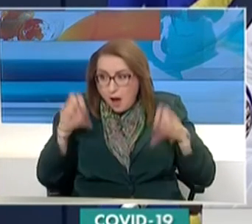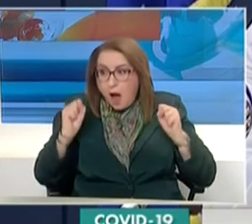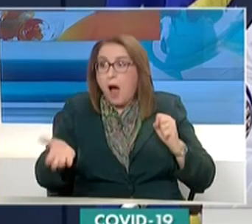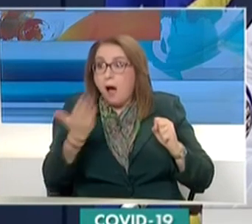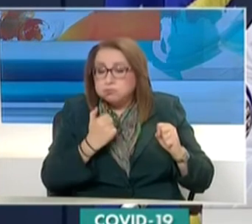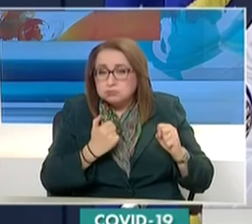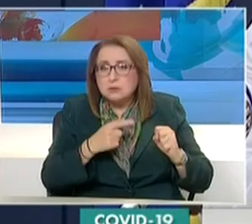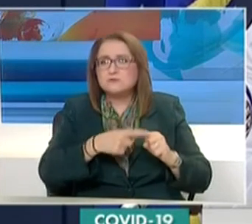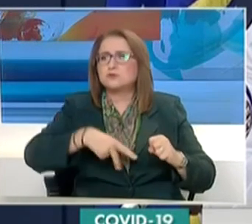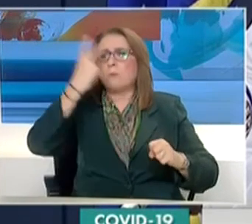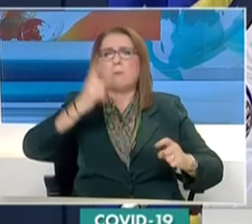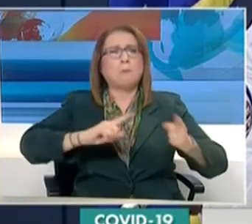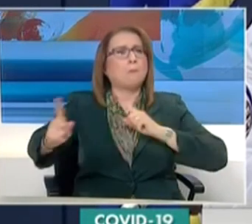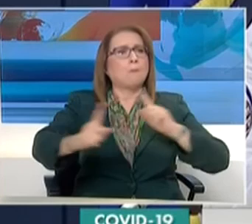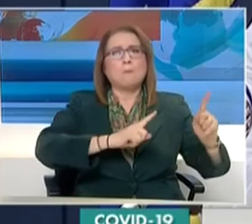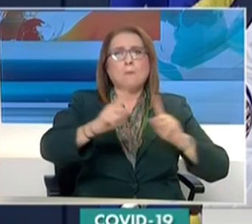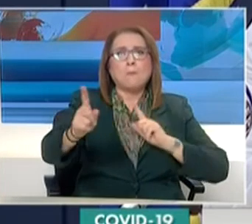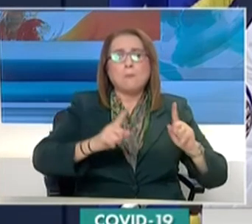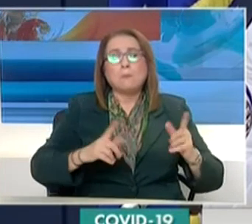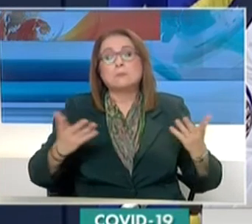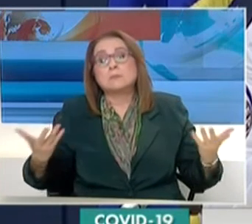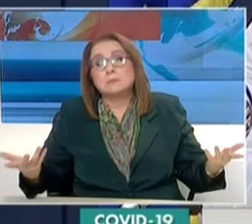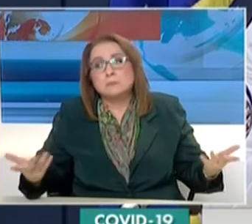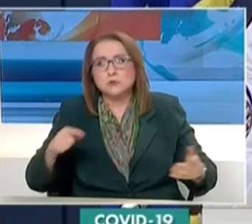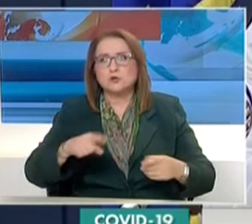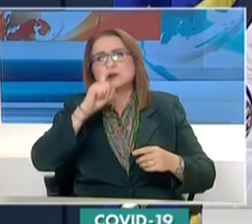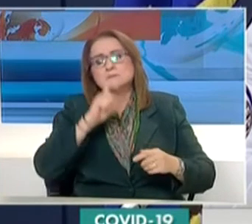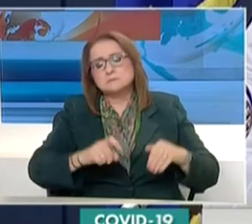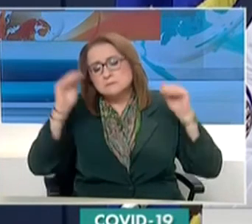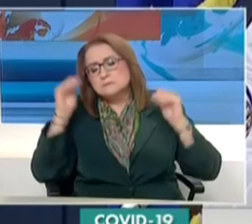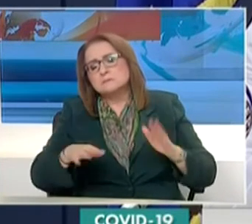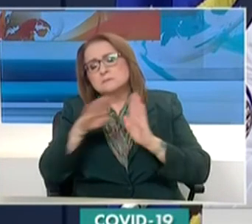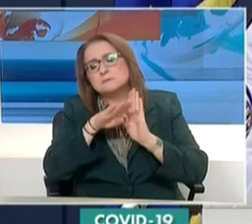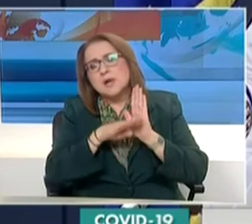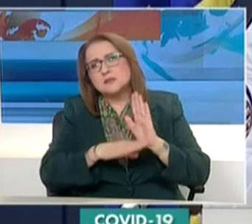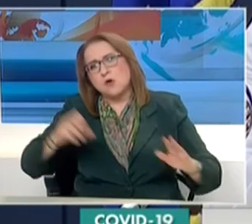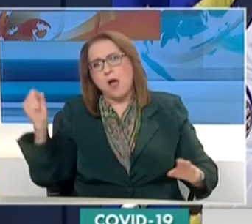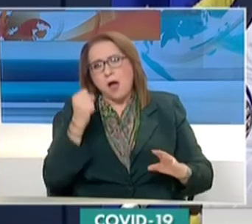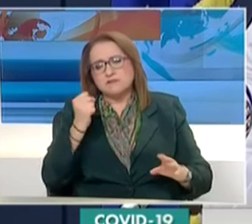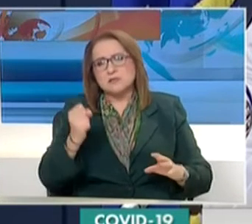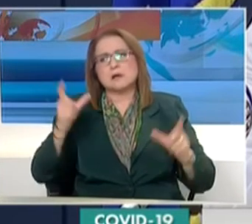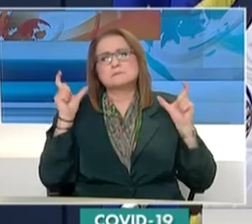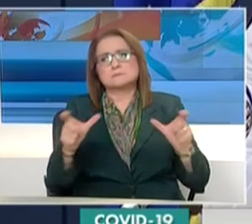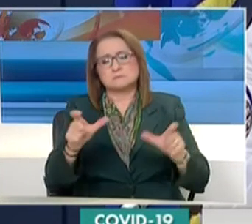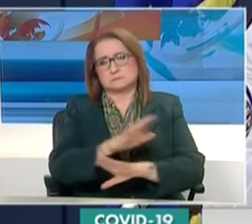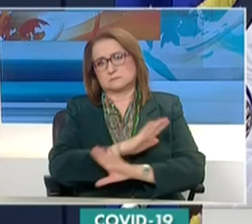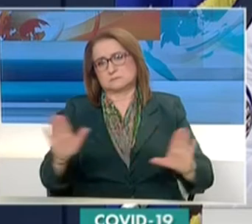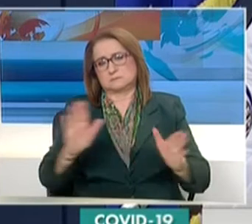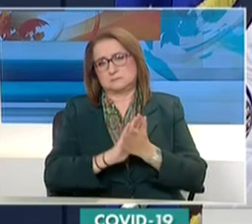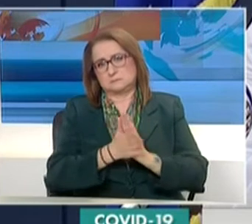ένα μέτρο το οποίο αν χρειαστεί θα το εφαρμόσουμε και ίσως και σε μεγαλύτερη χωροταξική ενότητα.